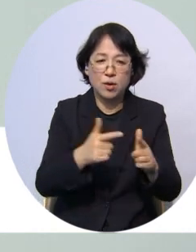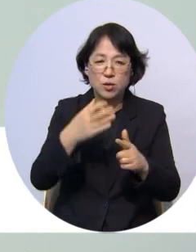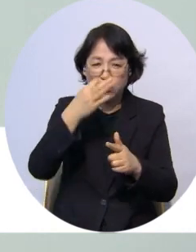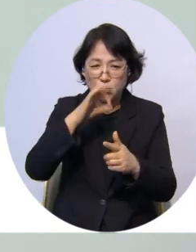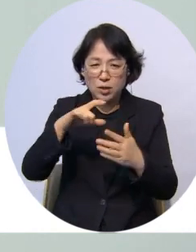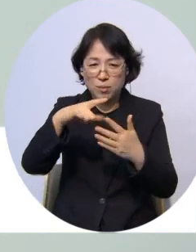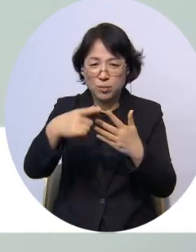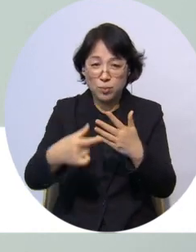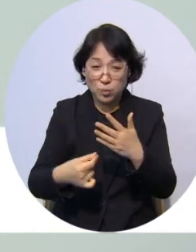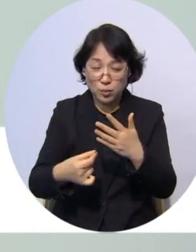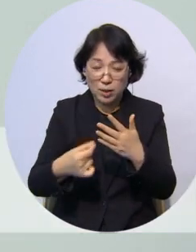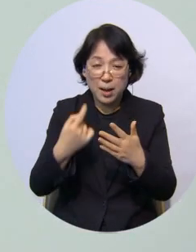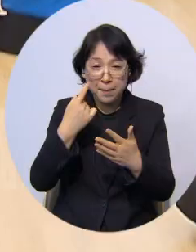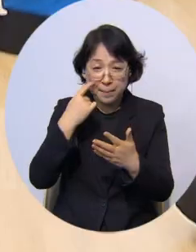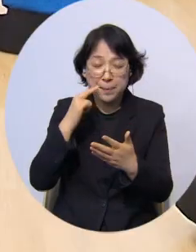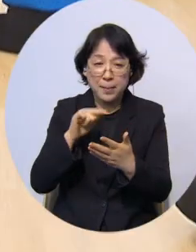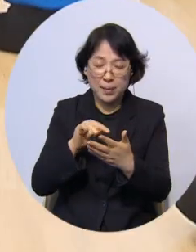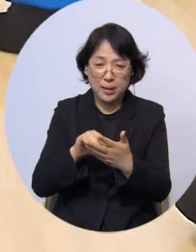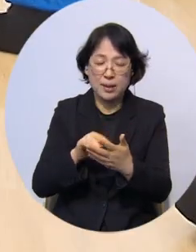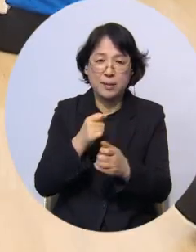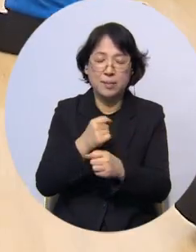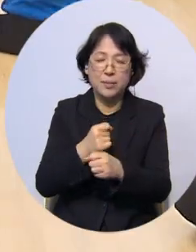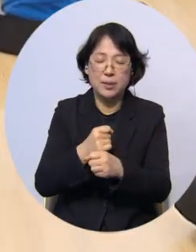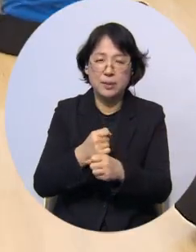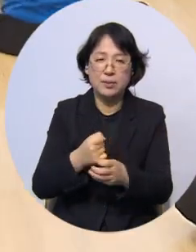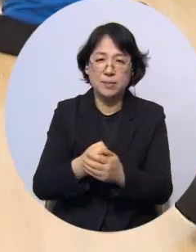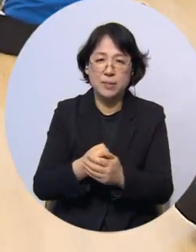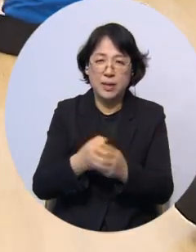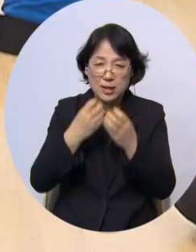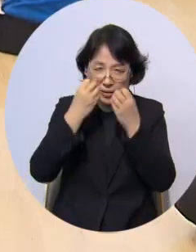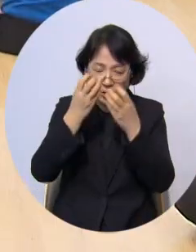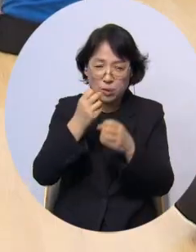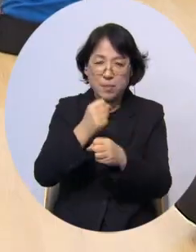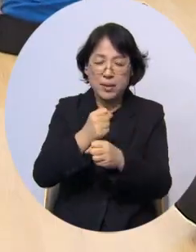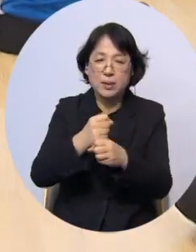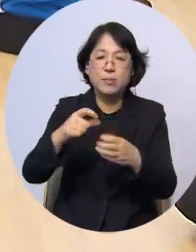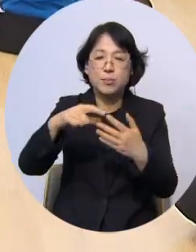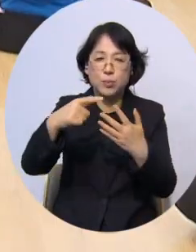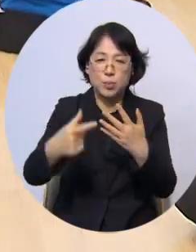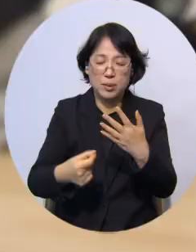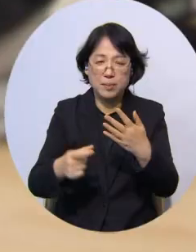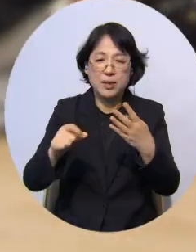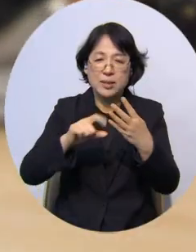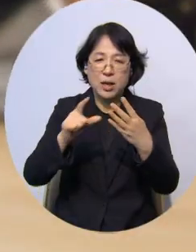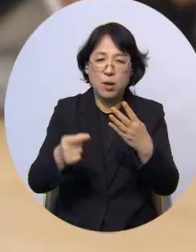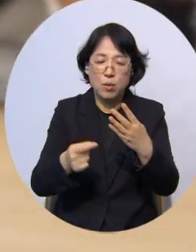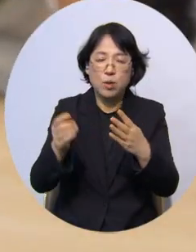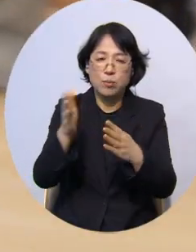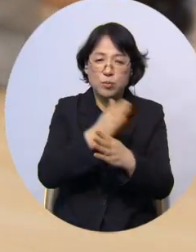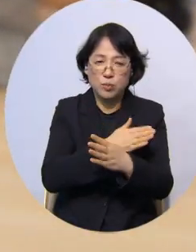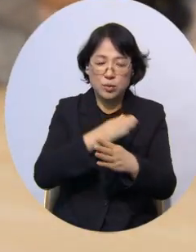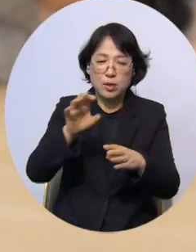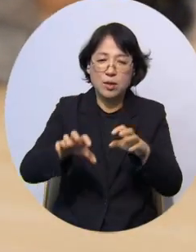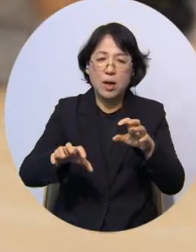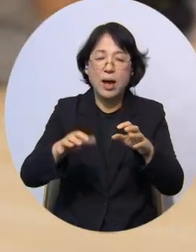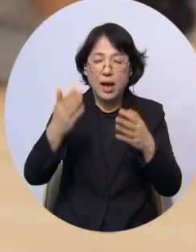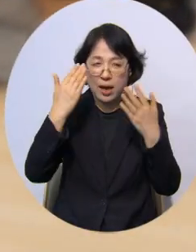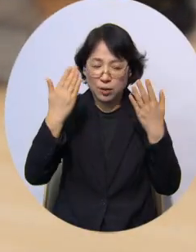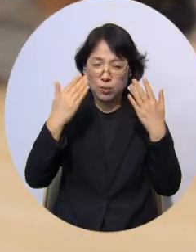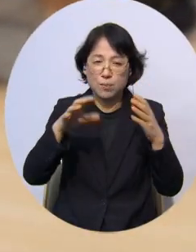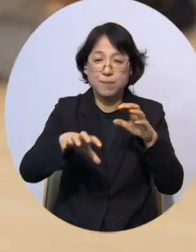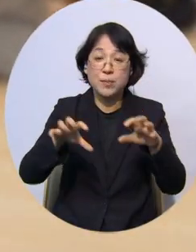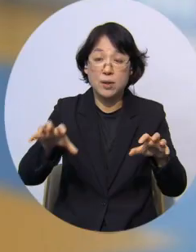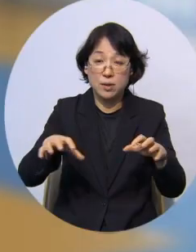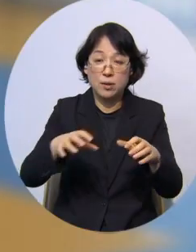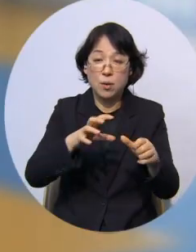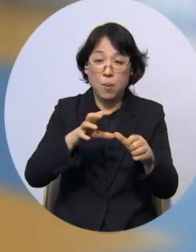프로그램을 발굴하였습니다 정부는 새롭게 발굴된 프로그램들은 4월부터 학교 현장에서 활용할 수 있도록 도울